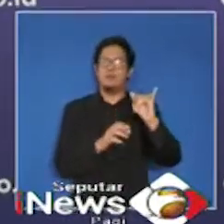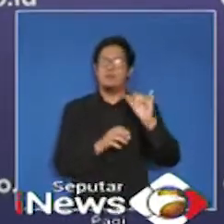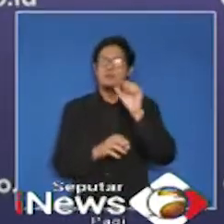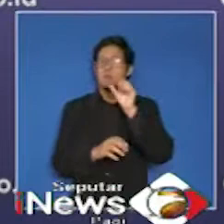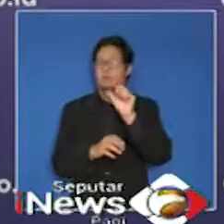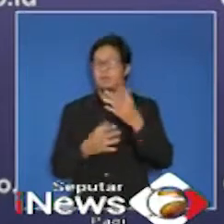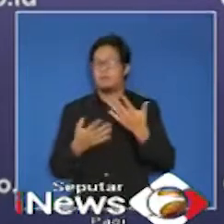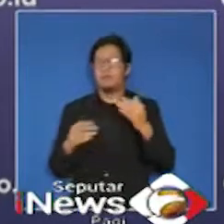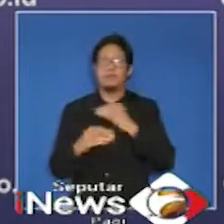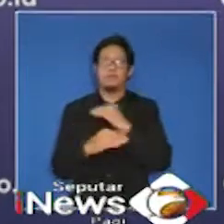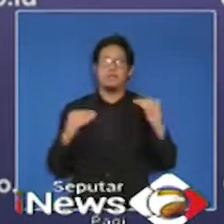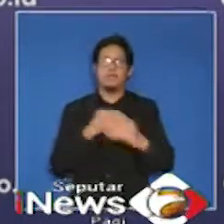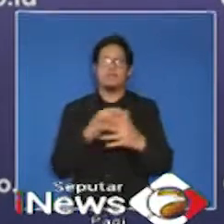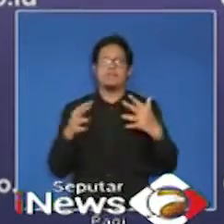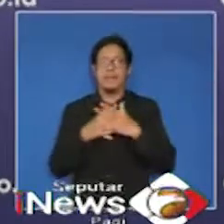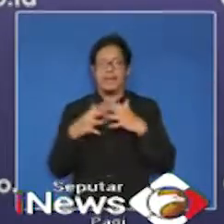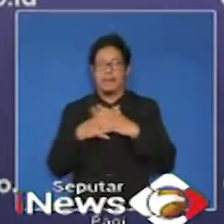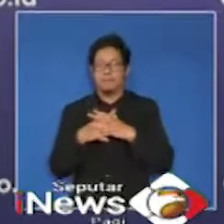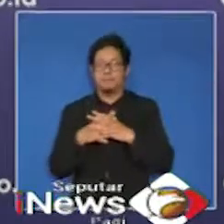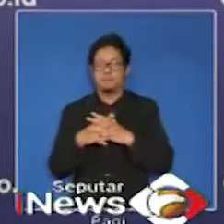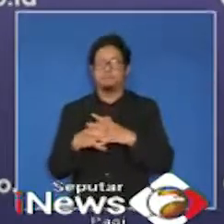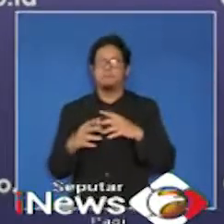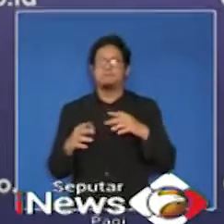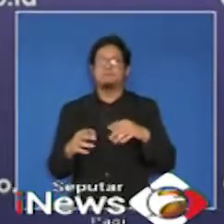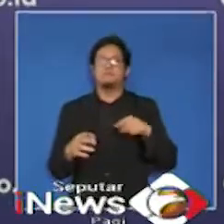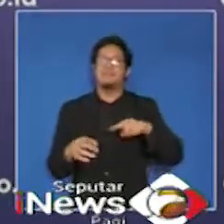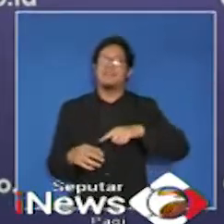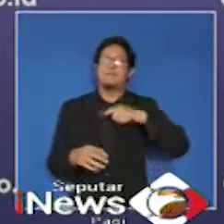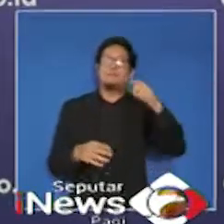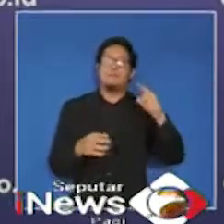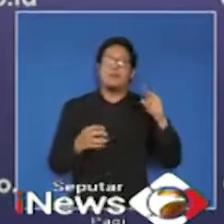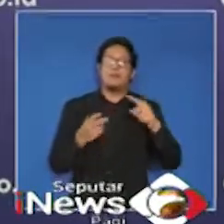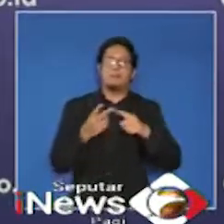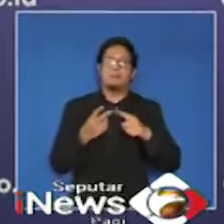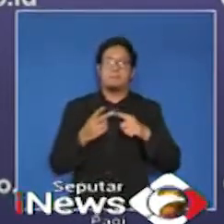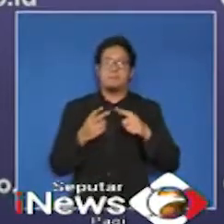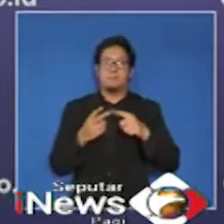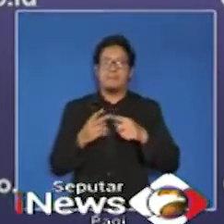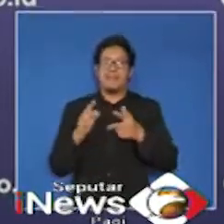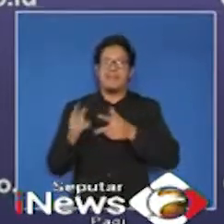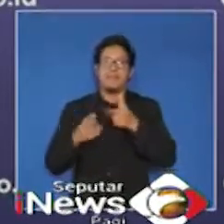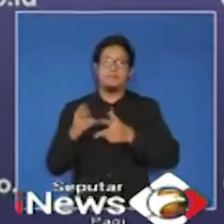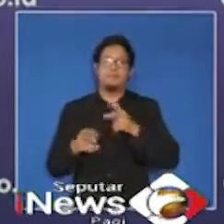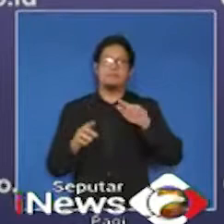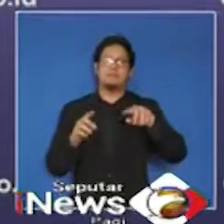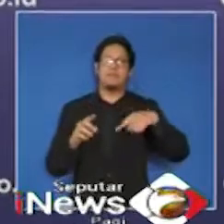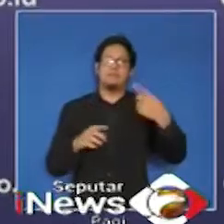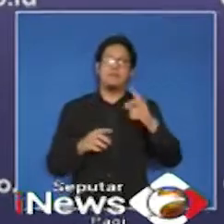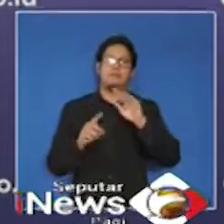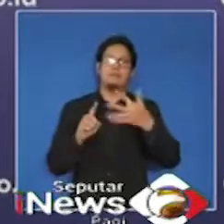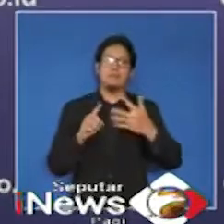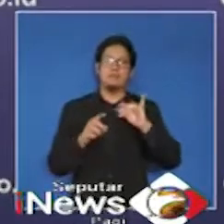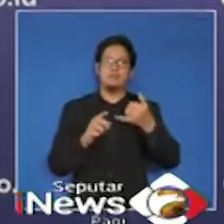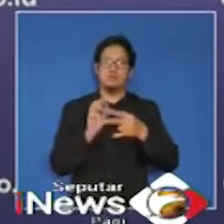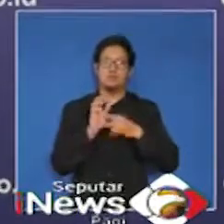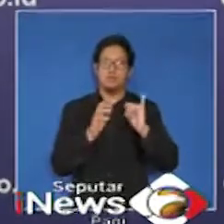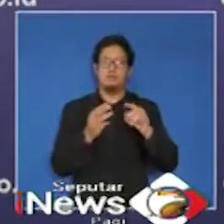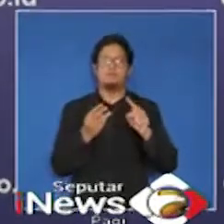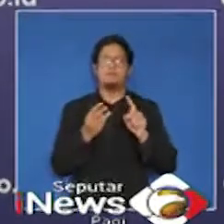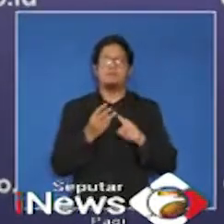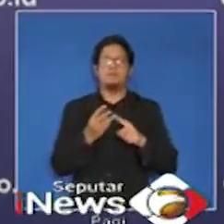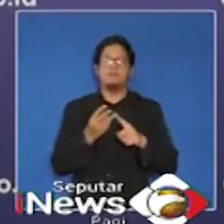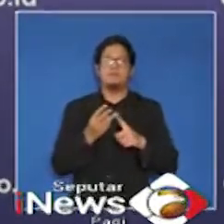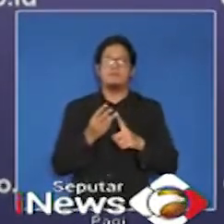darat ini tanggal 15juni punthuk kereta api tanggal 8 Jun untuk transportasi laut